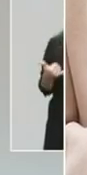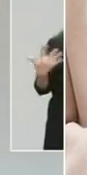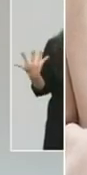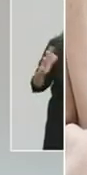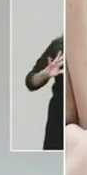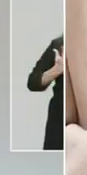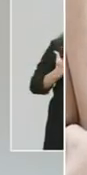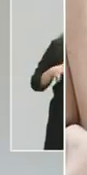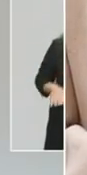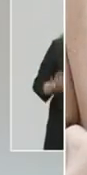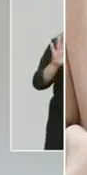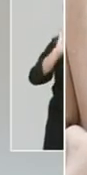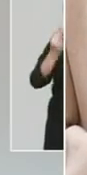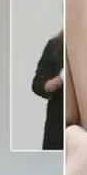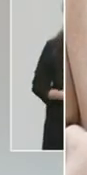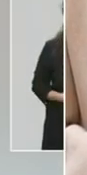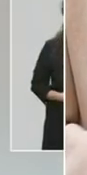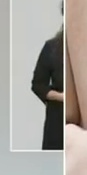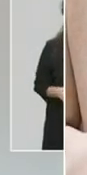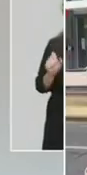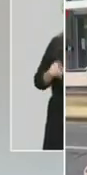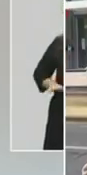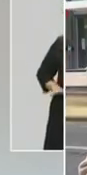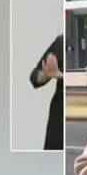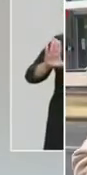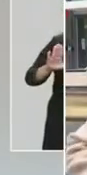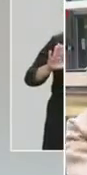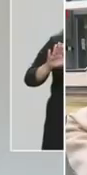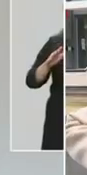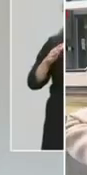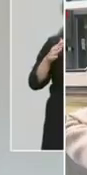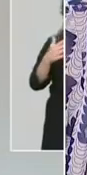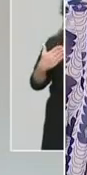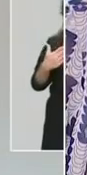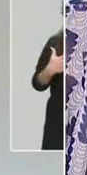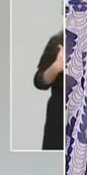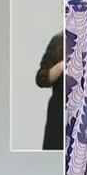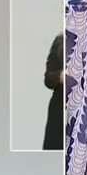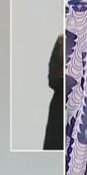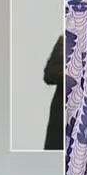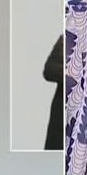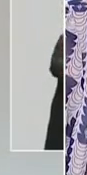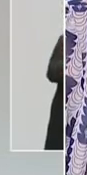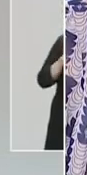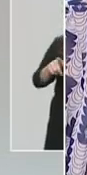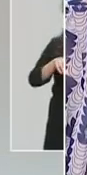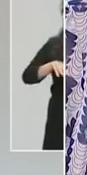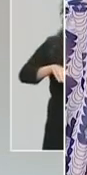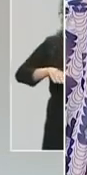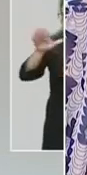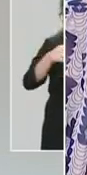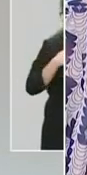resteront payants. Merci beaucoup, Marie Chantrey. Alors, autre volet très important de cette conférence, évidemment,